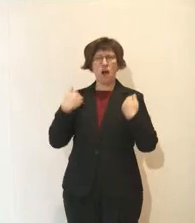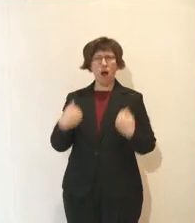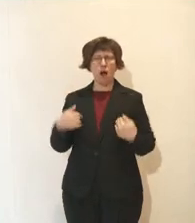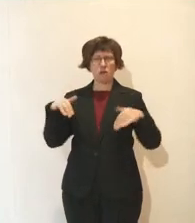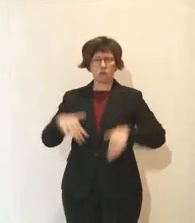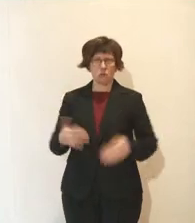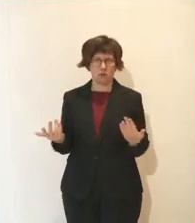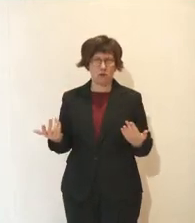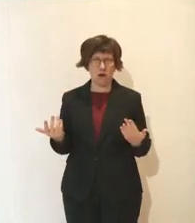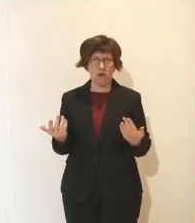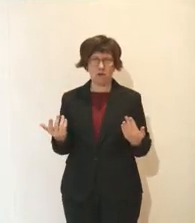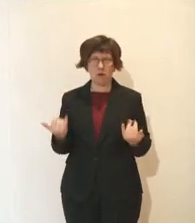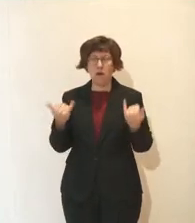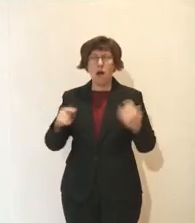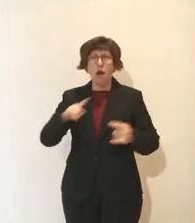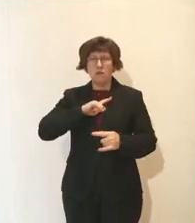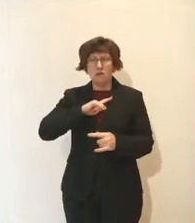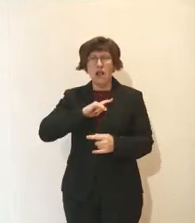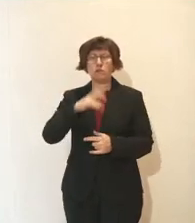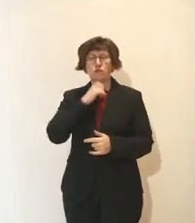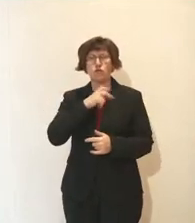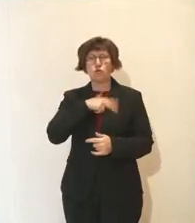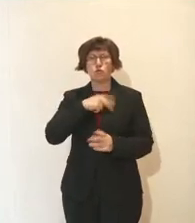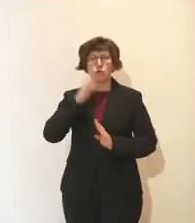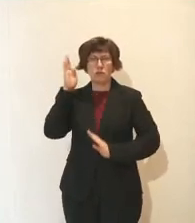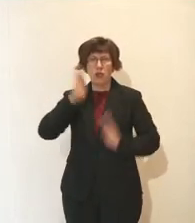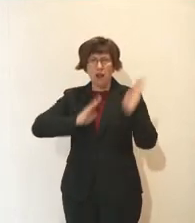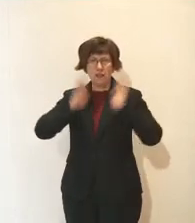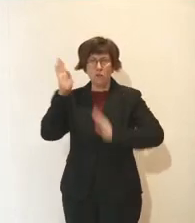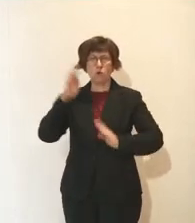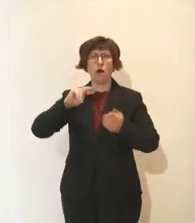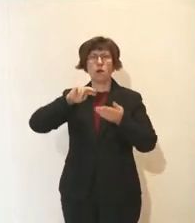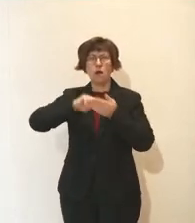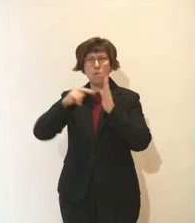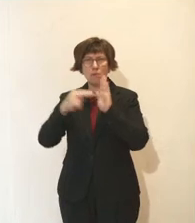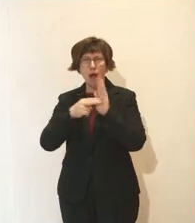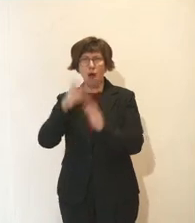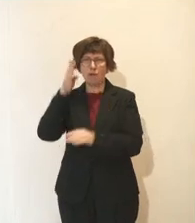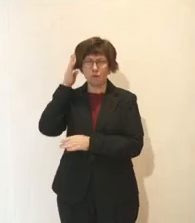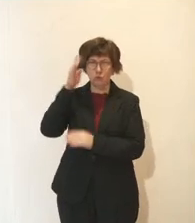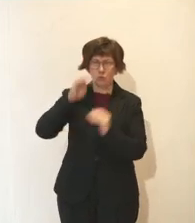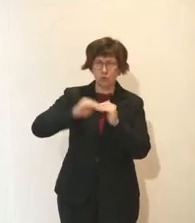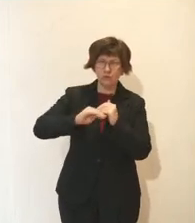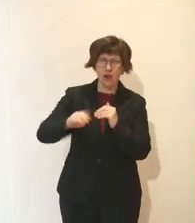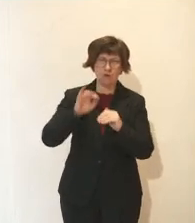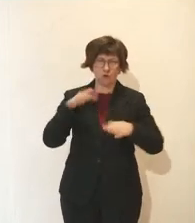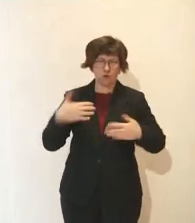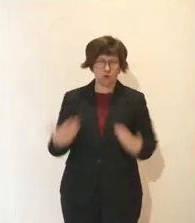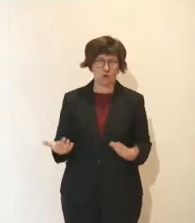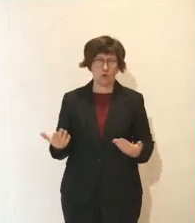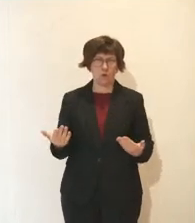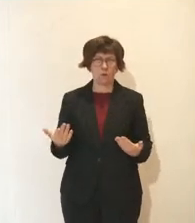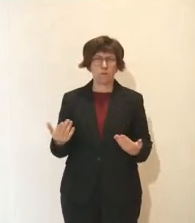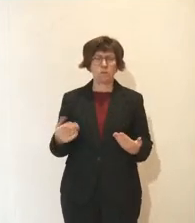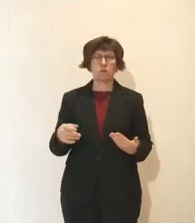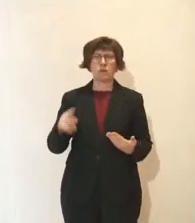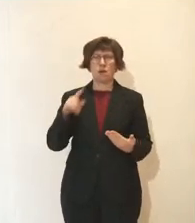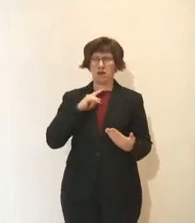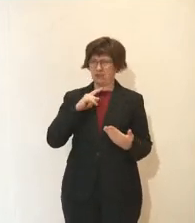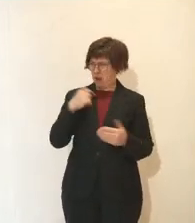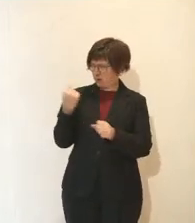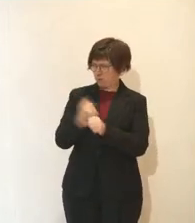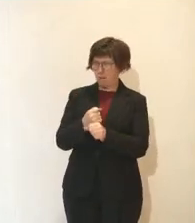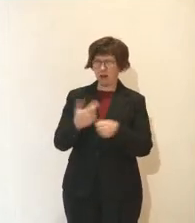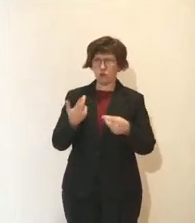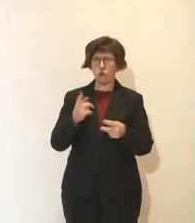ja ich möchte dass wir als sozialdemokraten einen plan für die zukunft dieses landes haben aber ich bin bei dem was ich mache